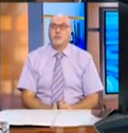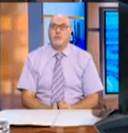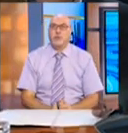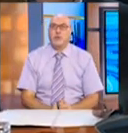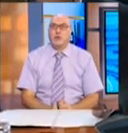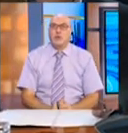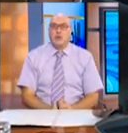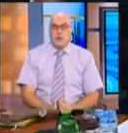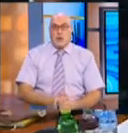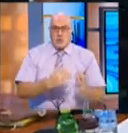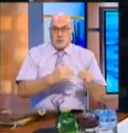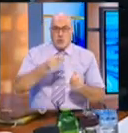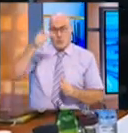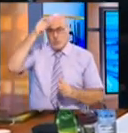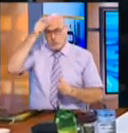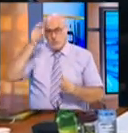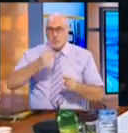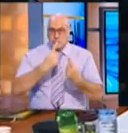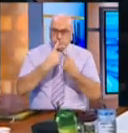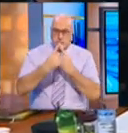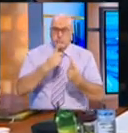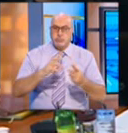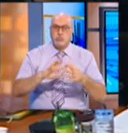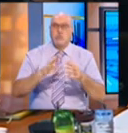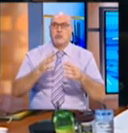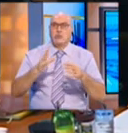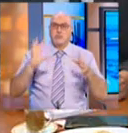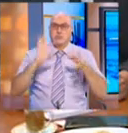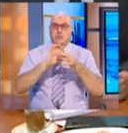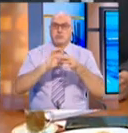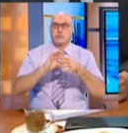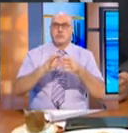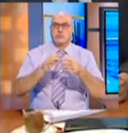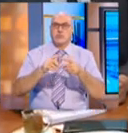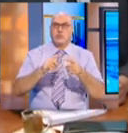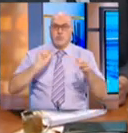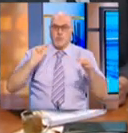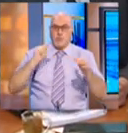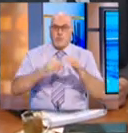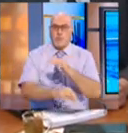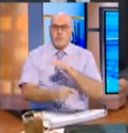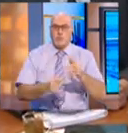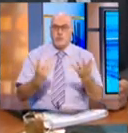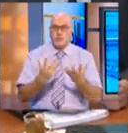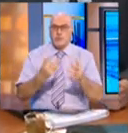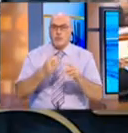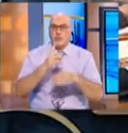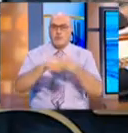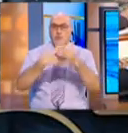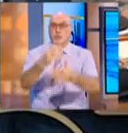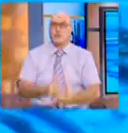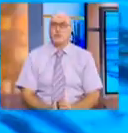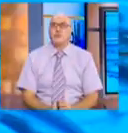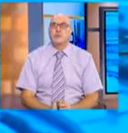وبالمناسبة ناقش الطرفان العلاقات الثنائية التي توصف بالاستراتيجية والعميقة وسبل تعزيزها وتطويرها،